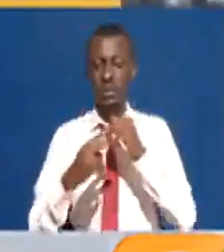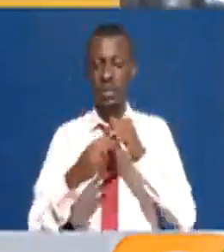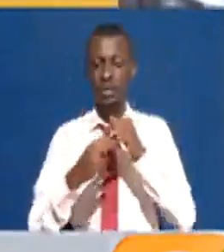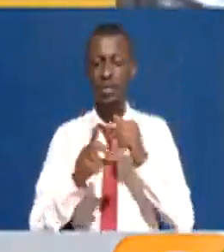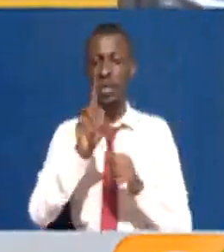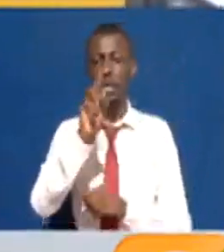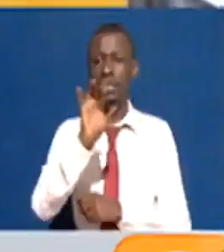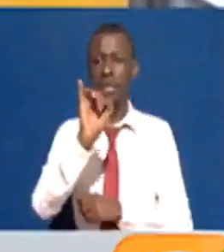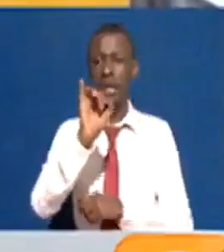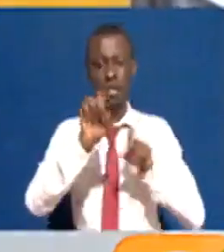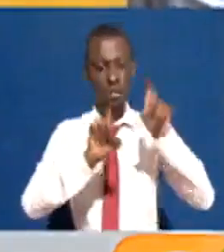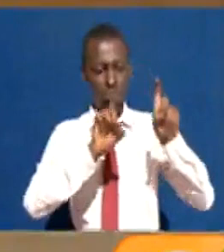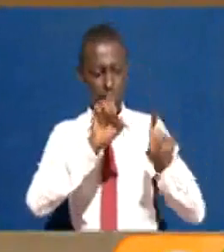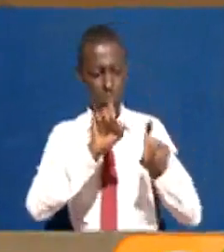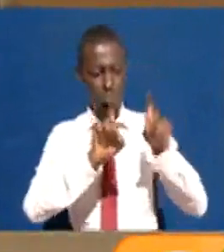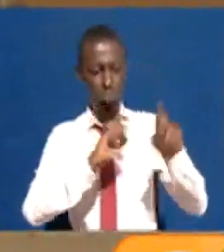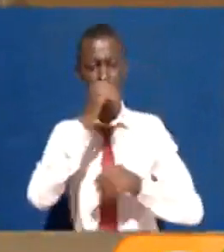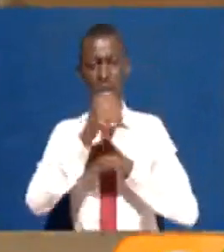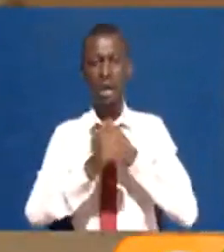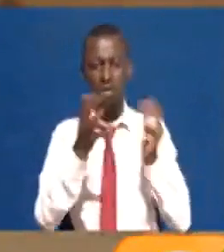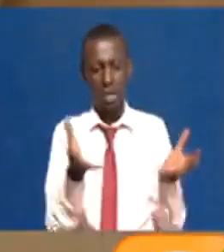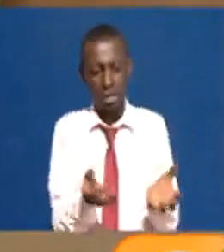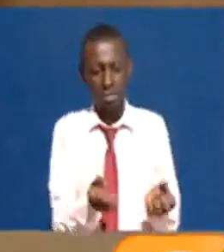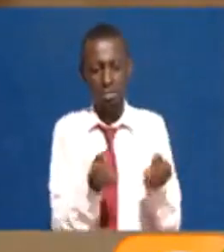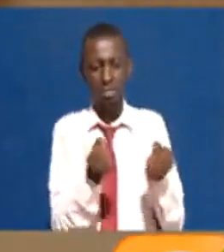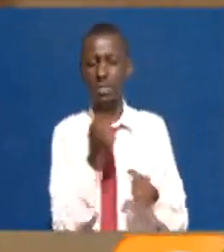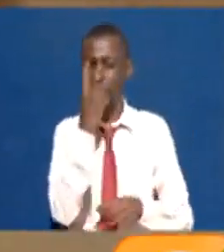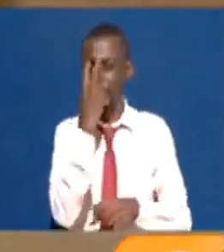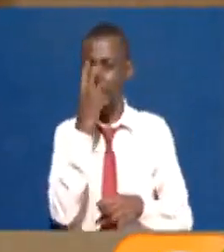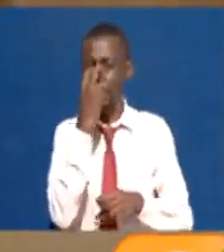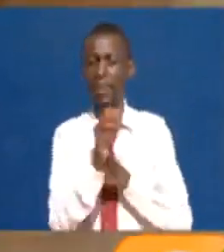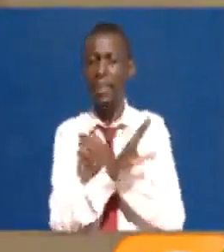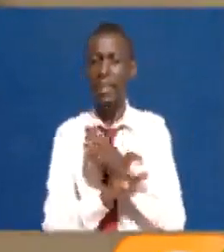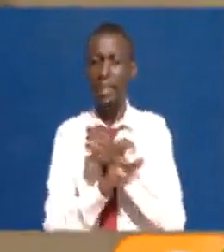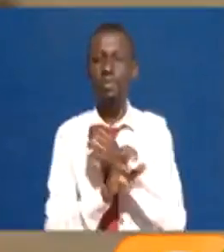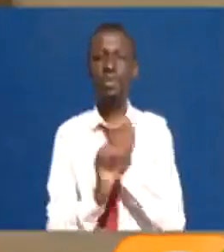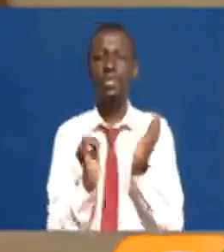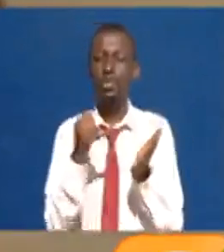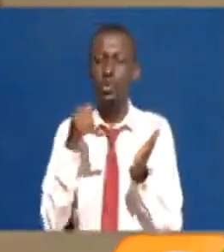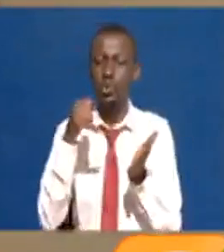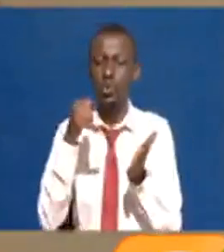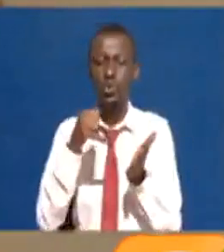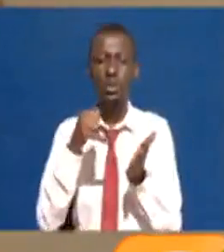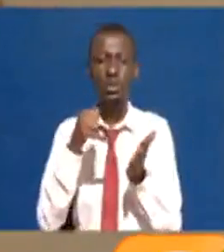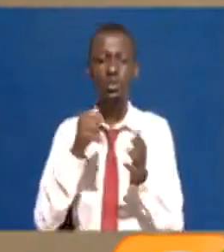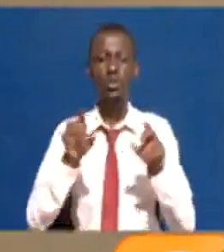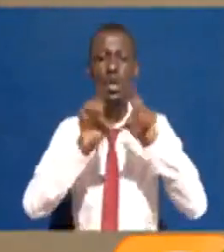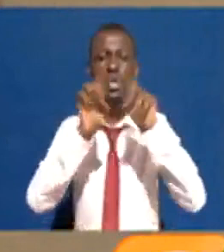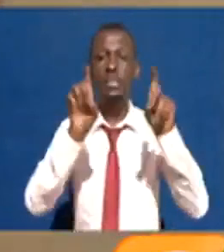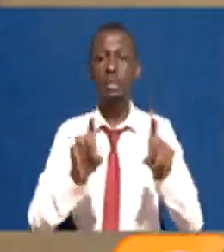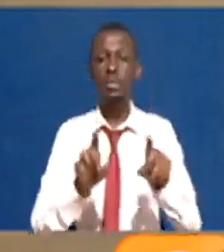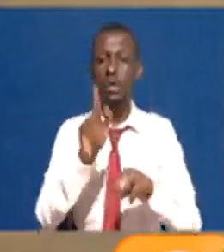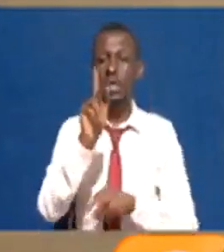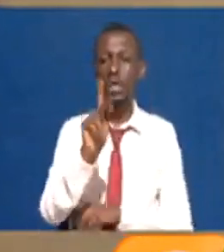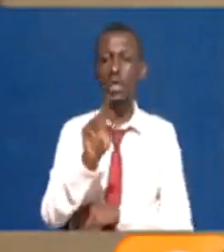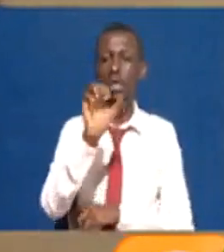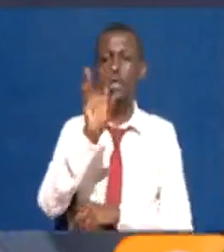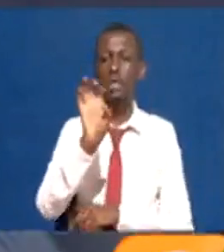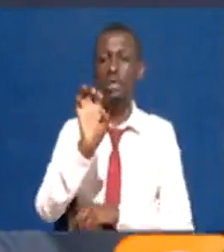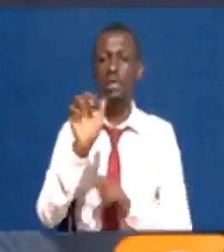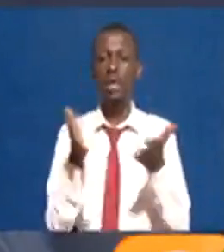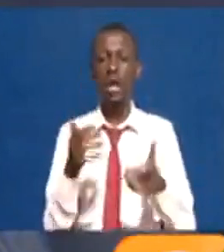wapelelezi baada ya kutiwa nguvuni kwa shutuma za kuhusika katika wizi wa mtihani wa KCSE unaoendelea. Kulingana na mkuu wa upelelezi